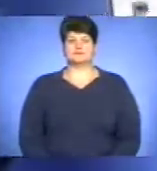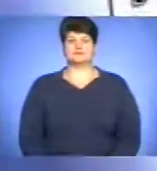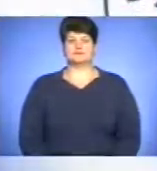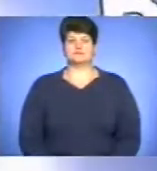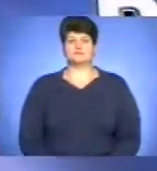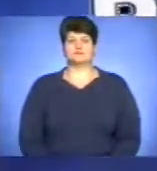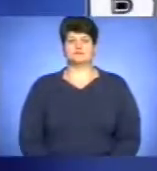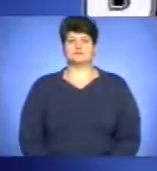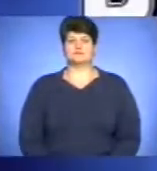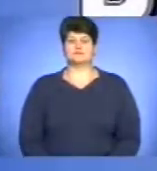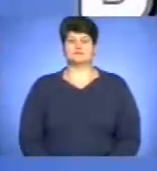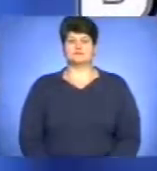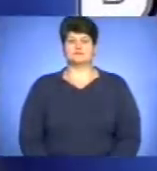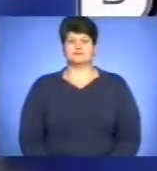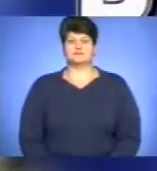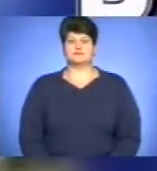МУЗЫКАЛЬНАЯ ЗАСТАВКА